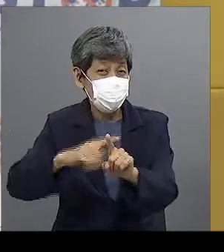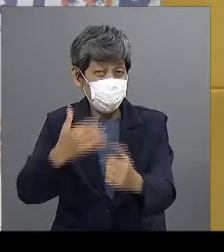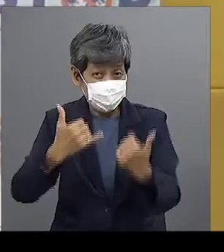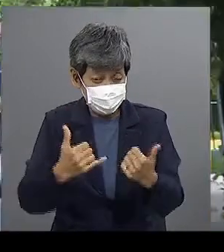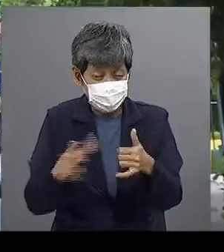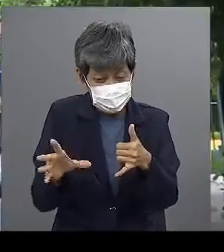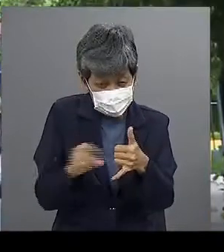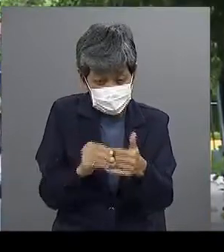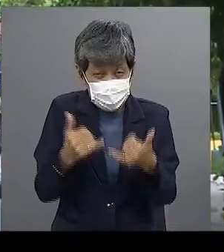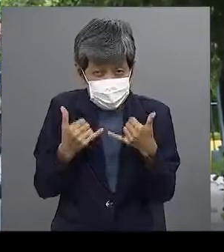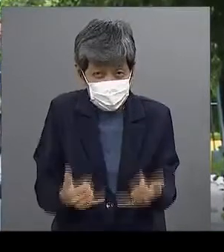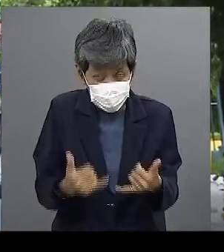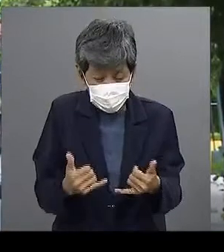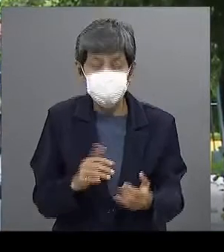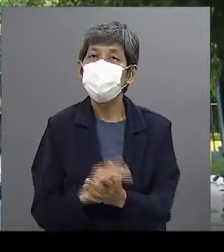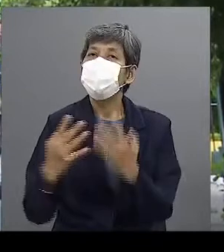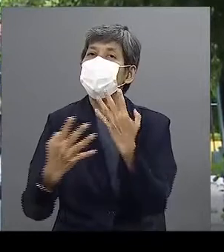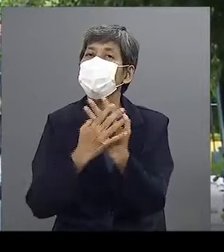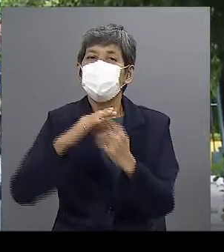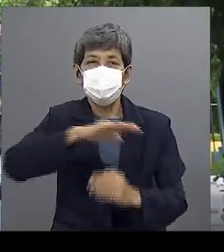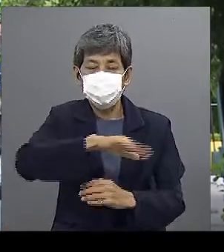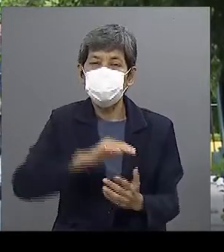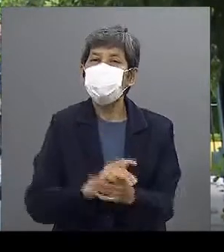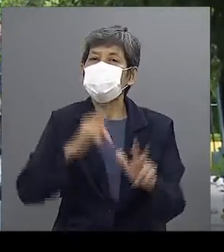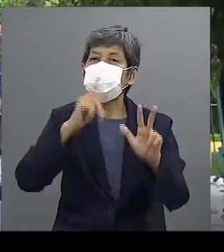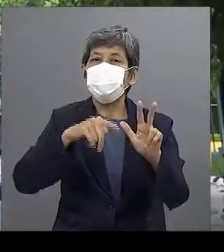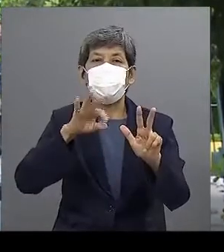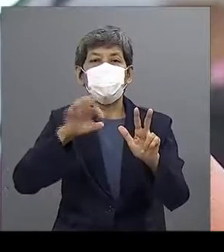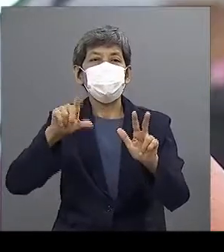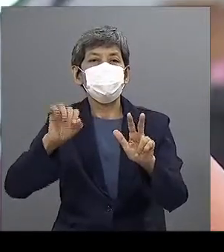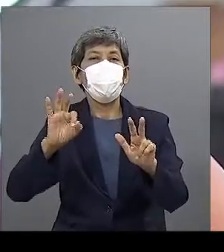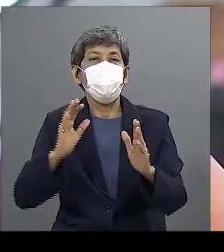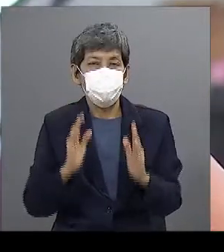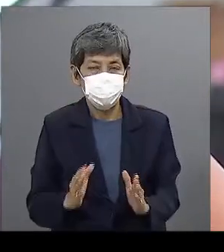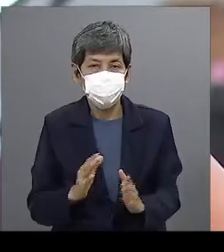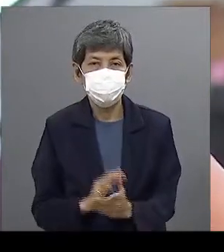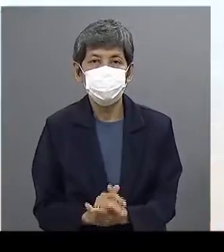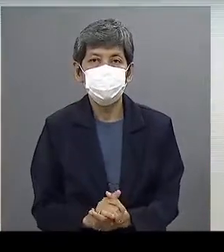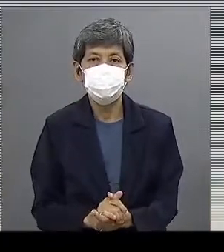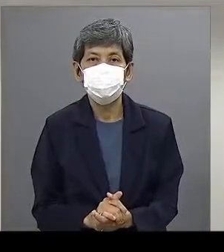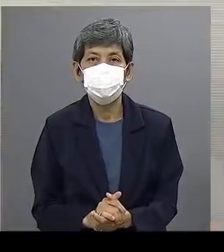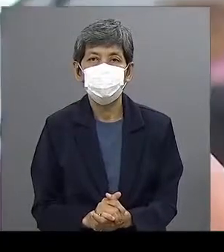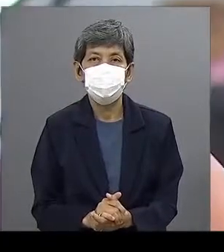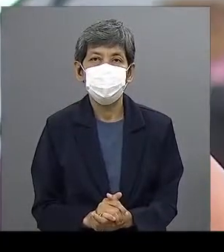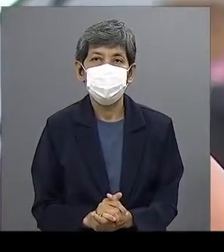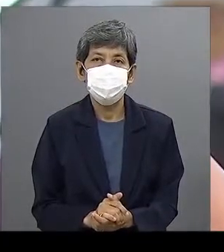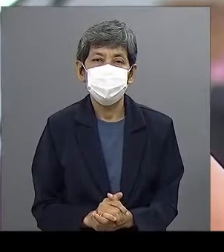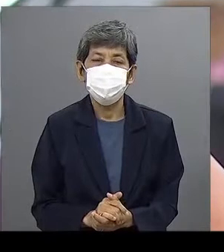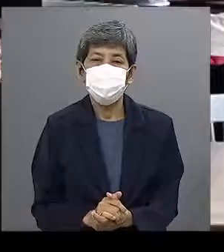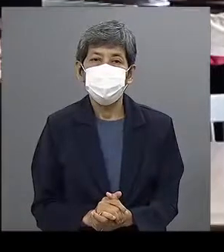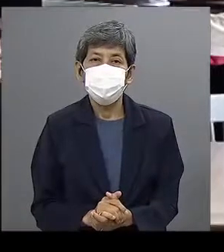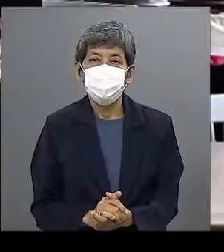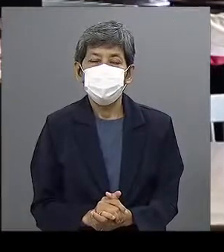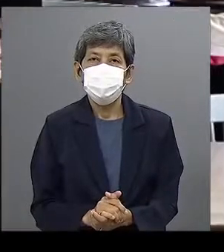โควิชสิบเก้าในเรือนจำทั้งหมด3929คนครับด้านนายกนกศรีวิชัย